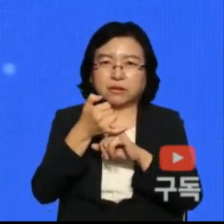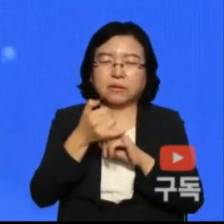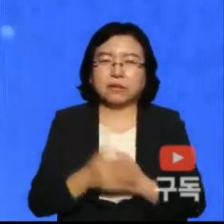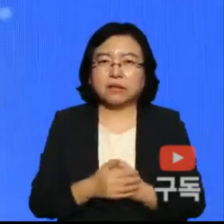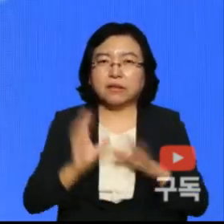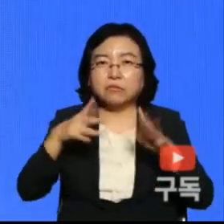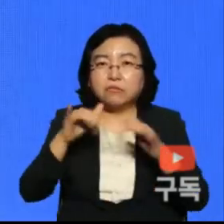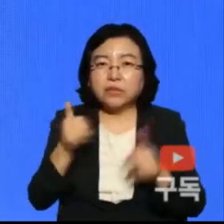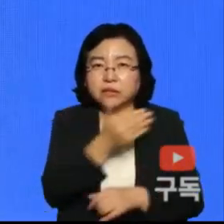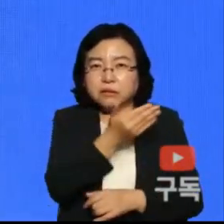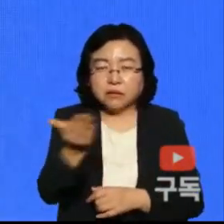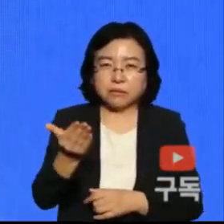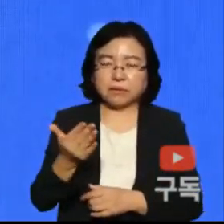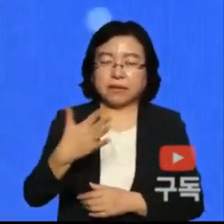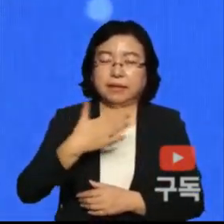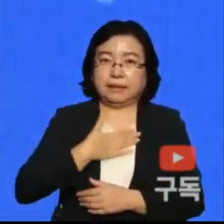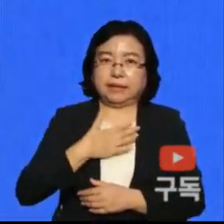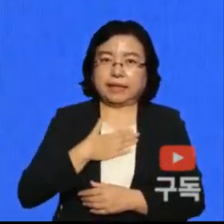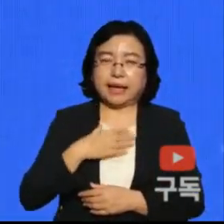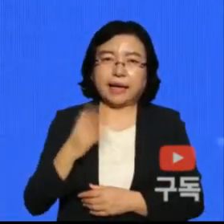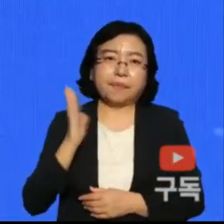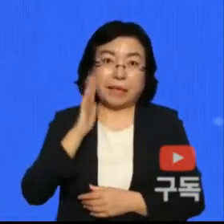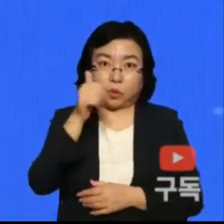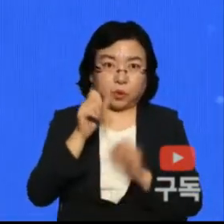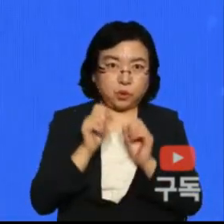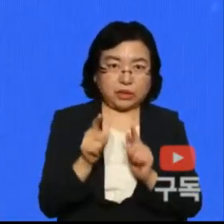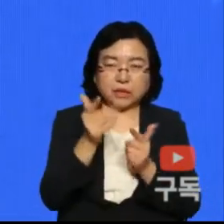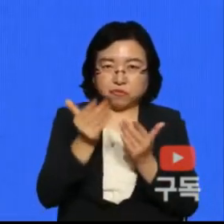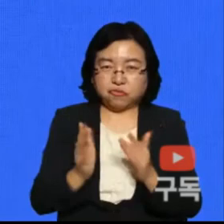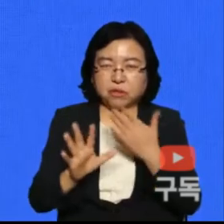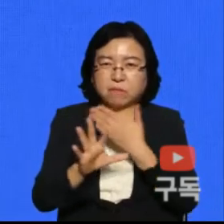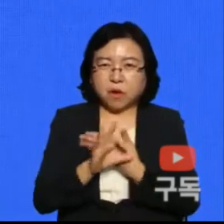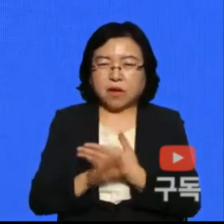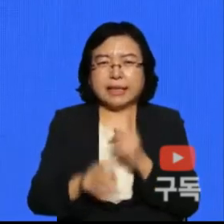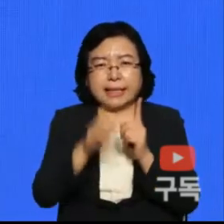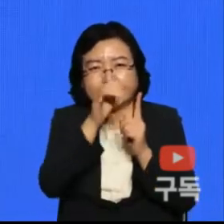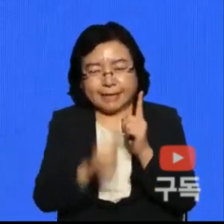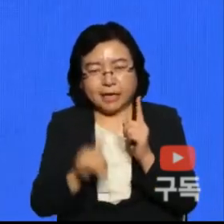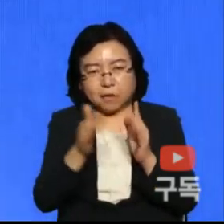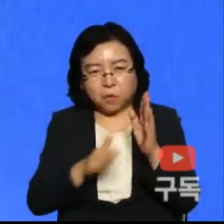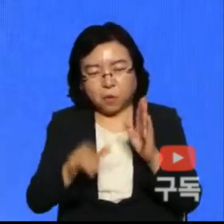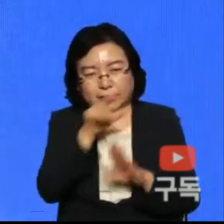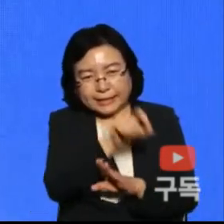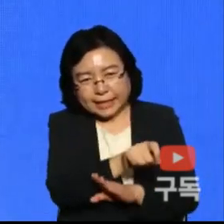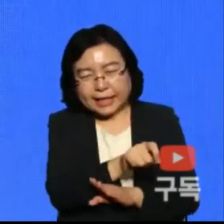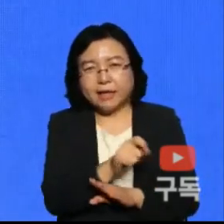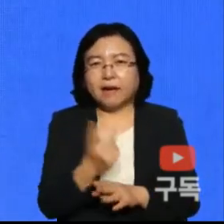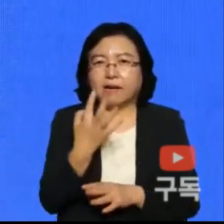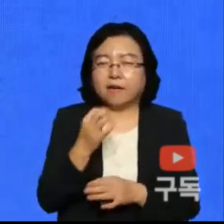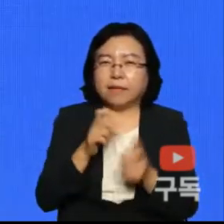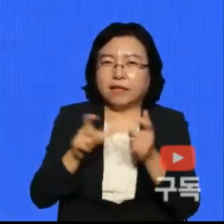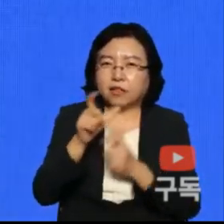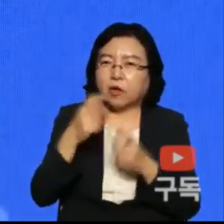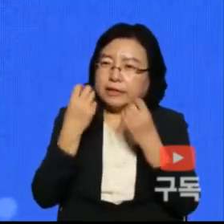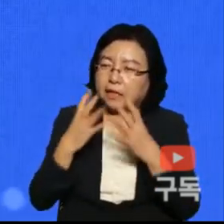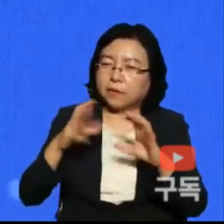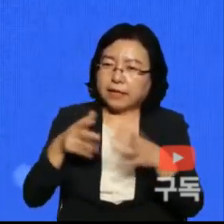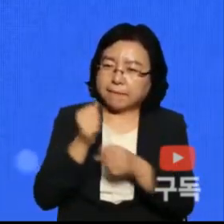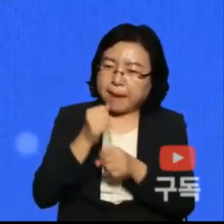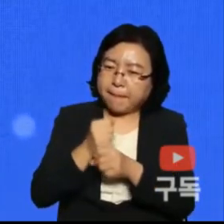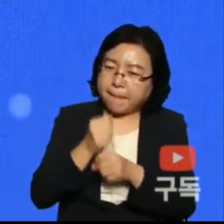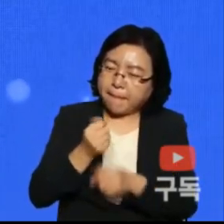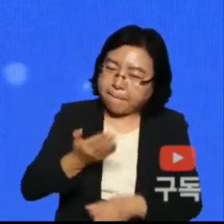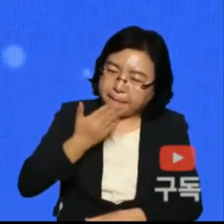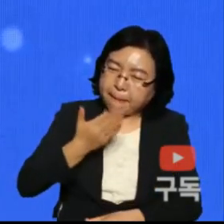국민 여러분께서 제게 대통령에게 해주시면 1명 에 공직자가 얼마나 더 새로운 나라 만들 수 있는지